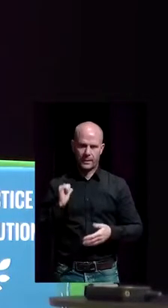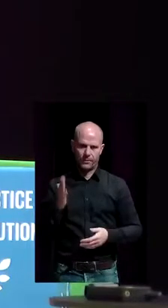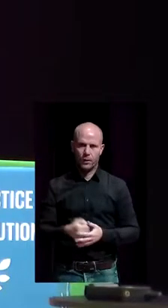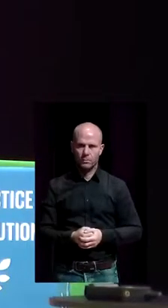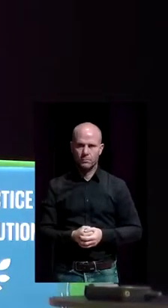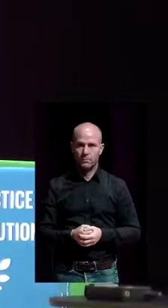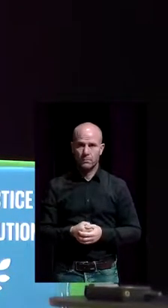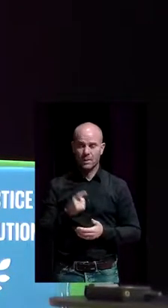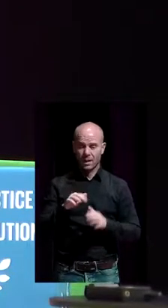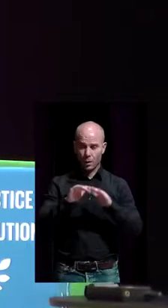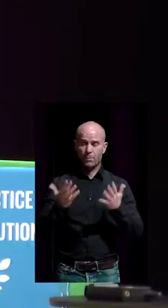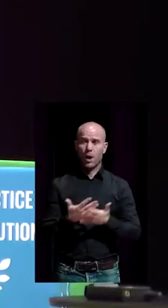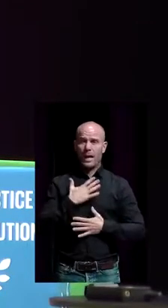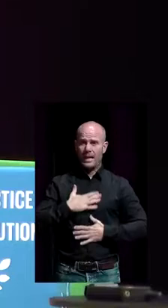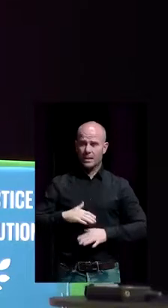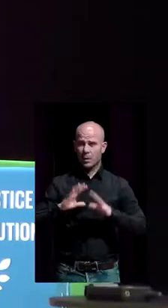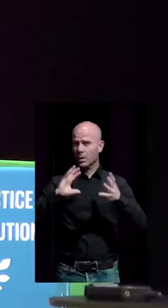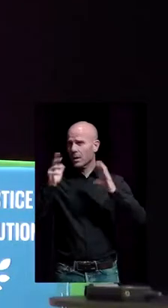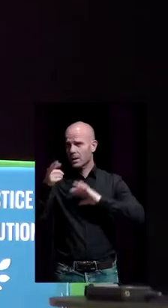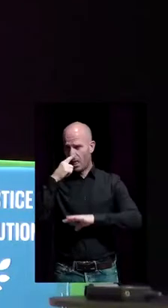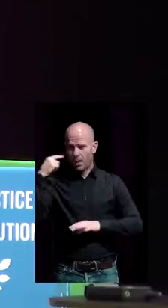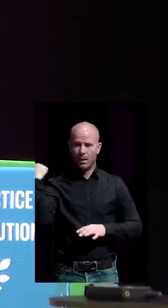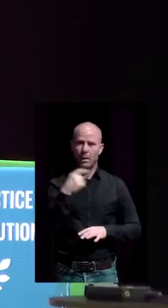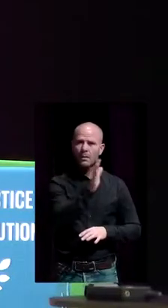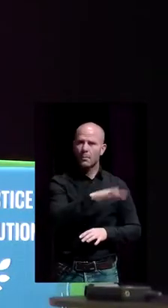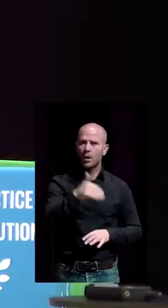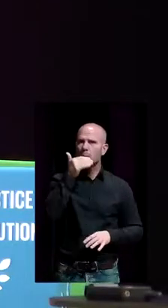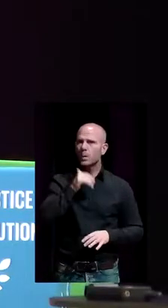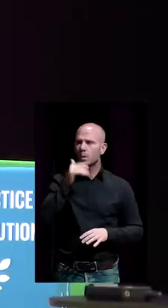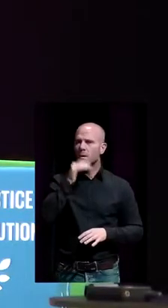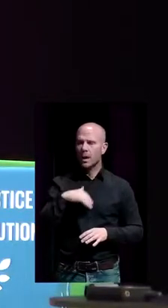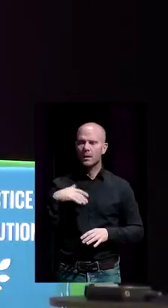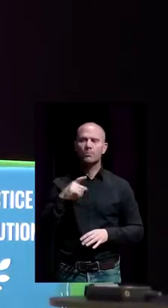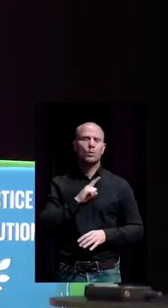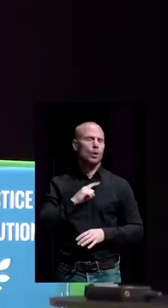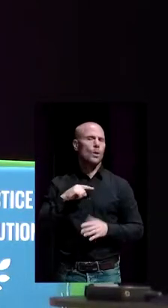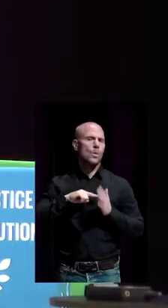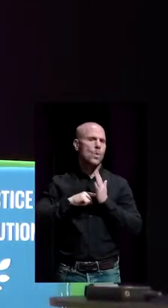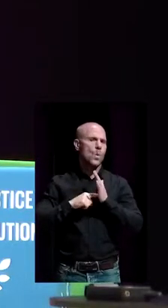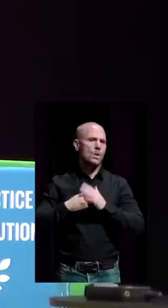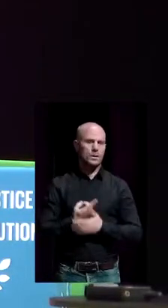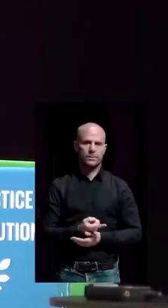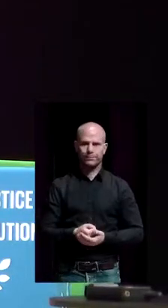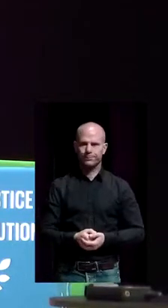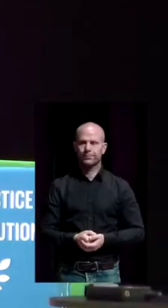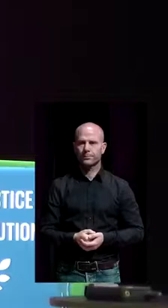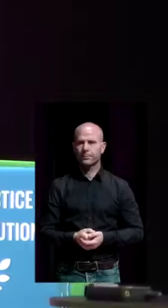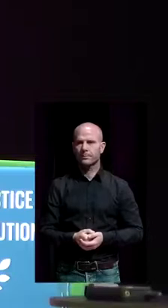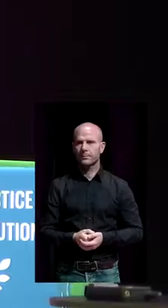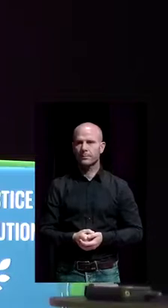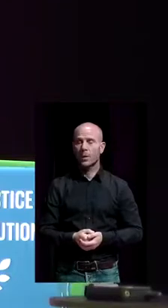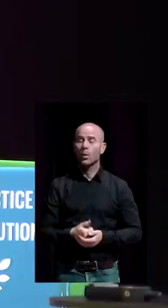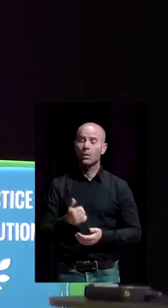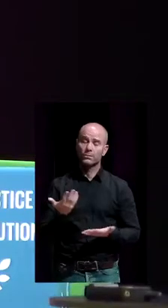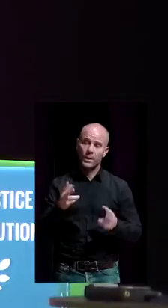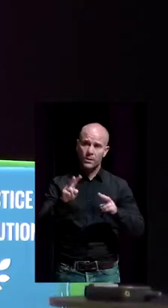nu pågående globala hälsokrisen drabbar barn och unga oerhört hårt. Och i vanlig ordning är det de